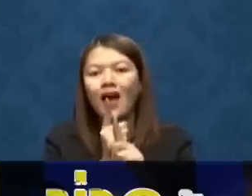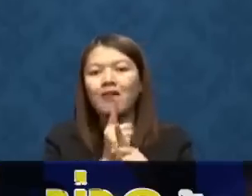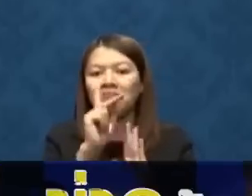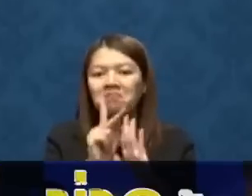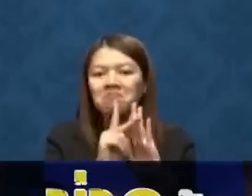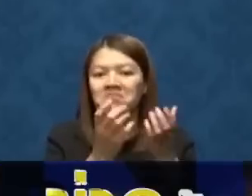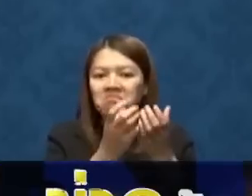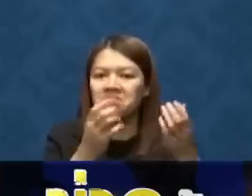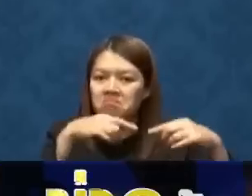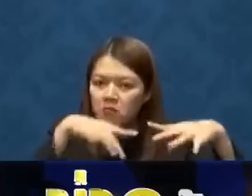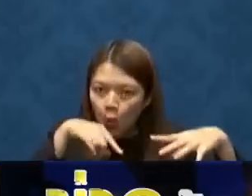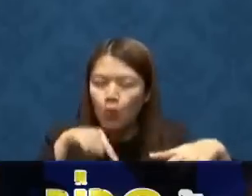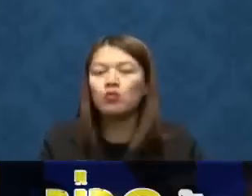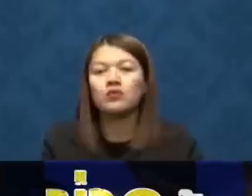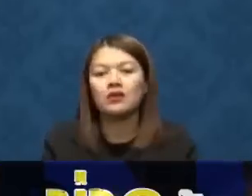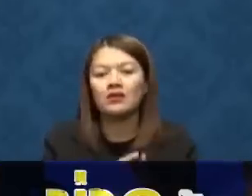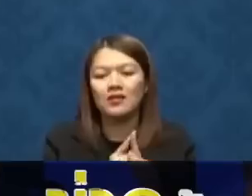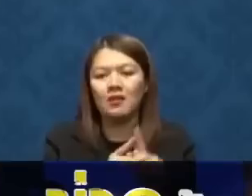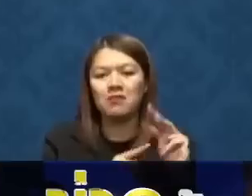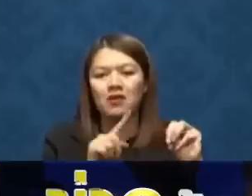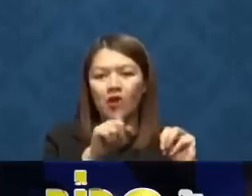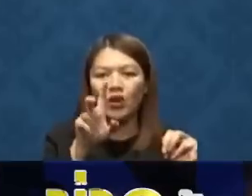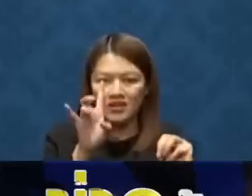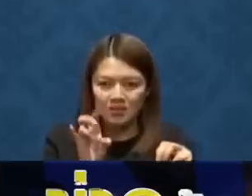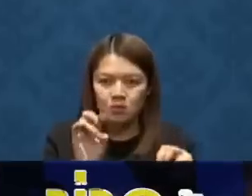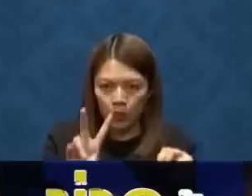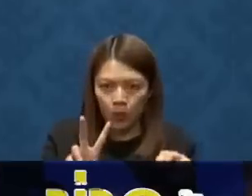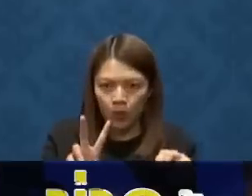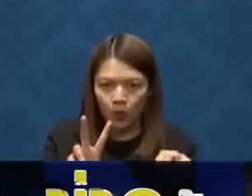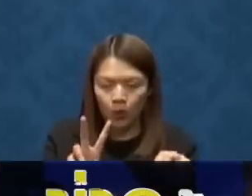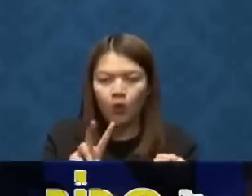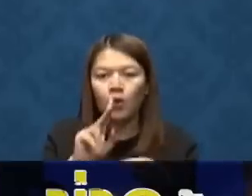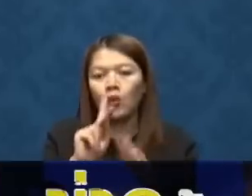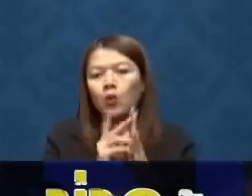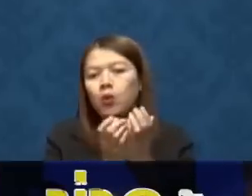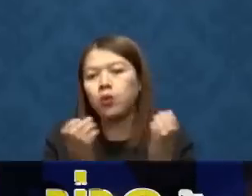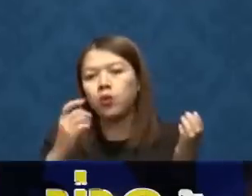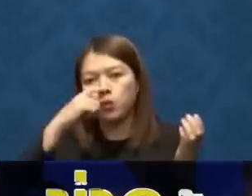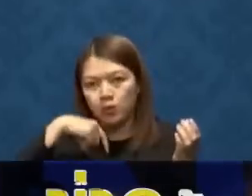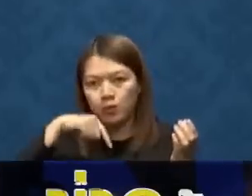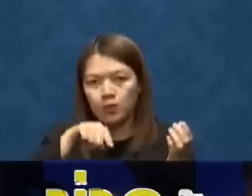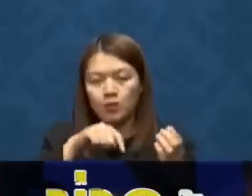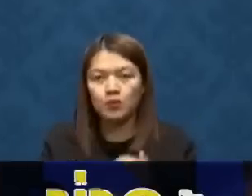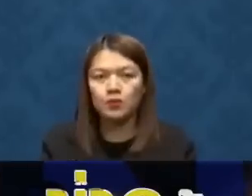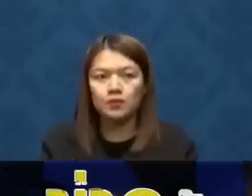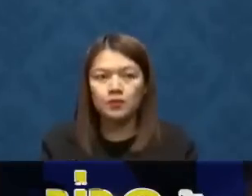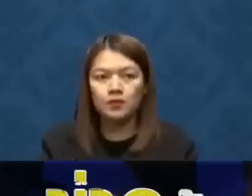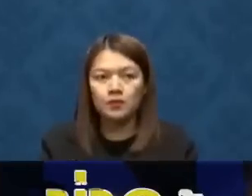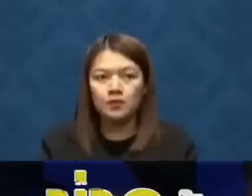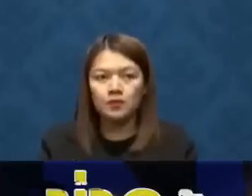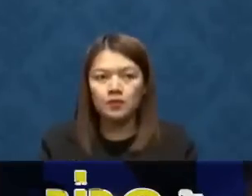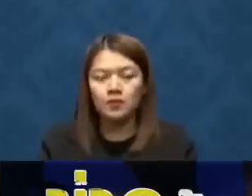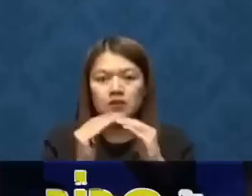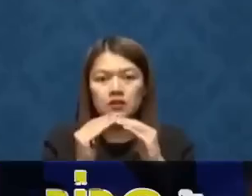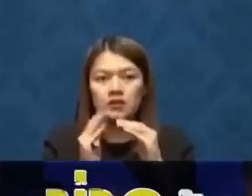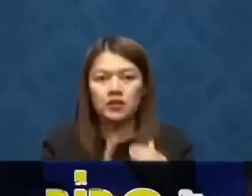ลงสิ่งที่ท่านชวนประกาศไว้แล้วไม่ได้หรอกว่าต้องยุติการพิจารณาแล้วสุดท้ายพอยุติการพิจารณาก็ถือว่าเป็นการปิด